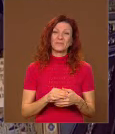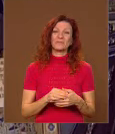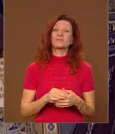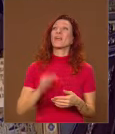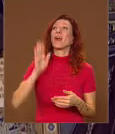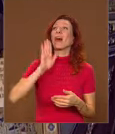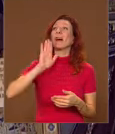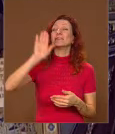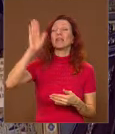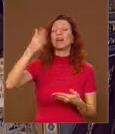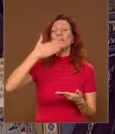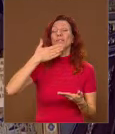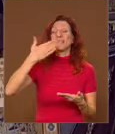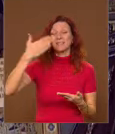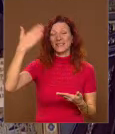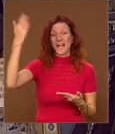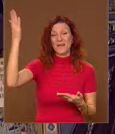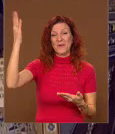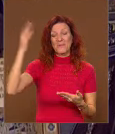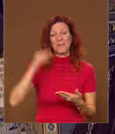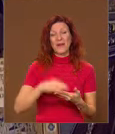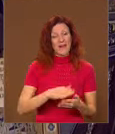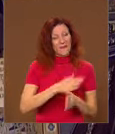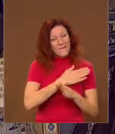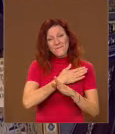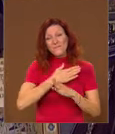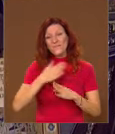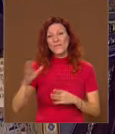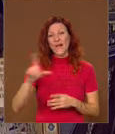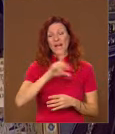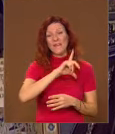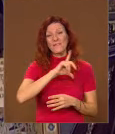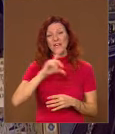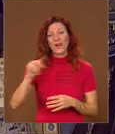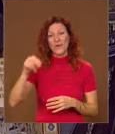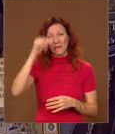Нему слава во веки веков.